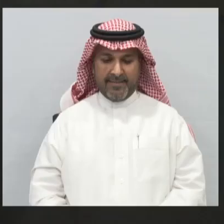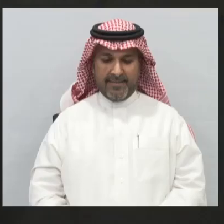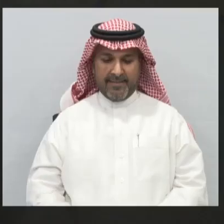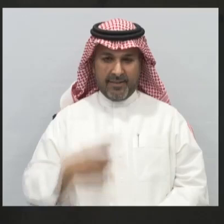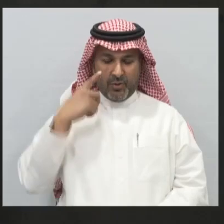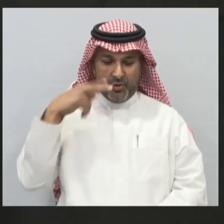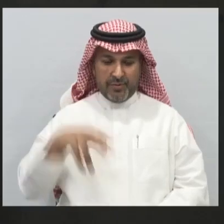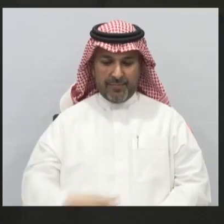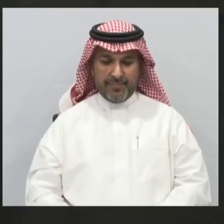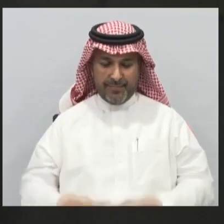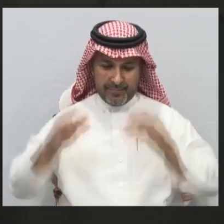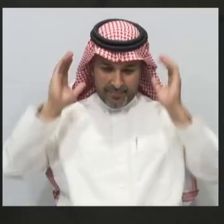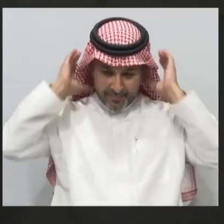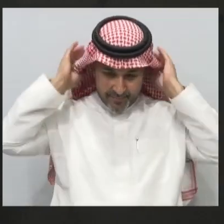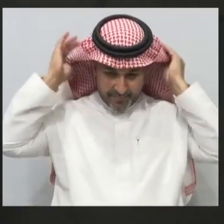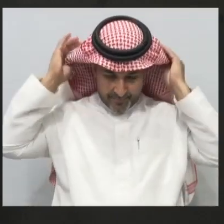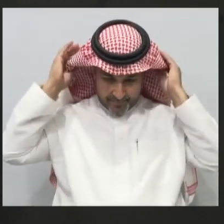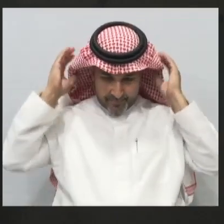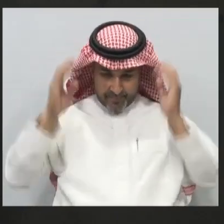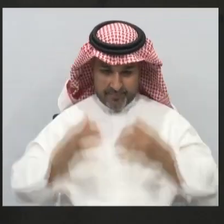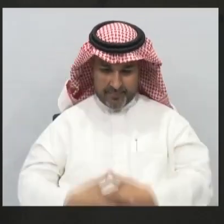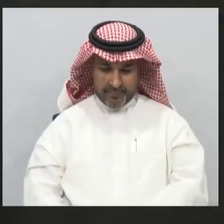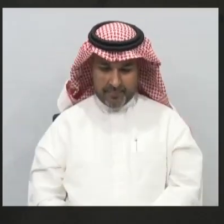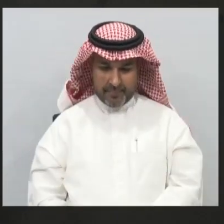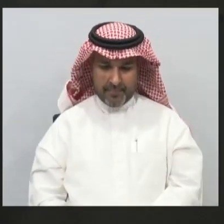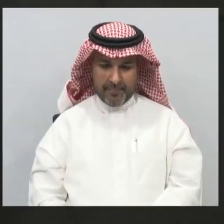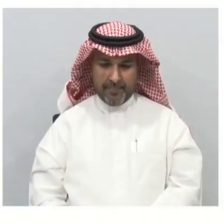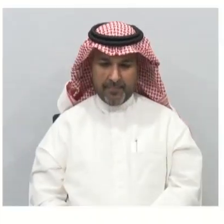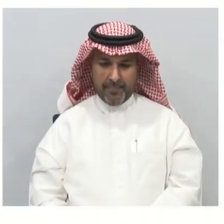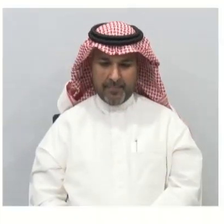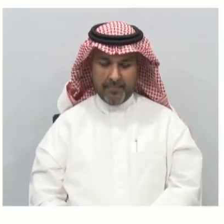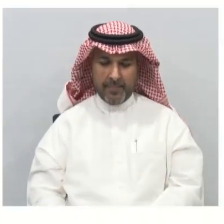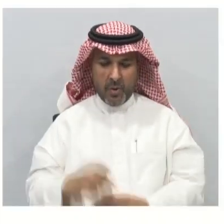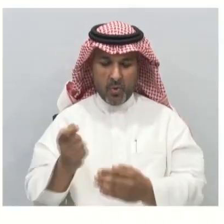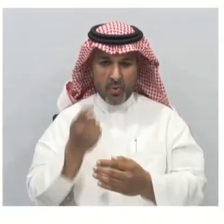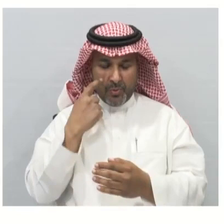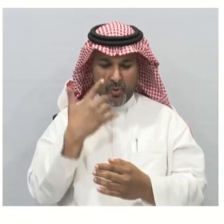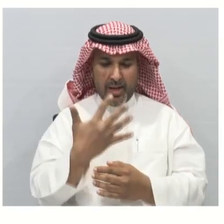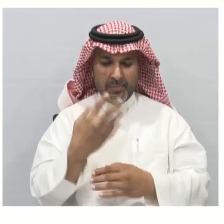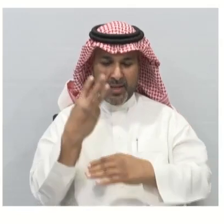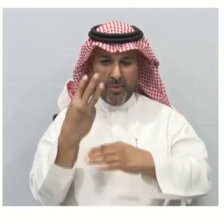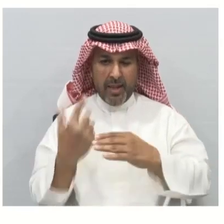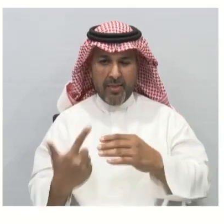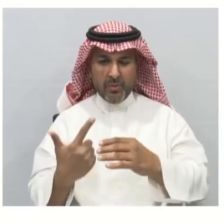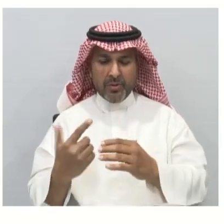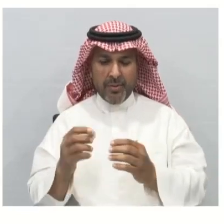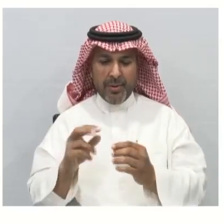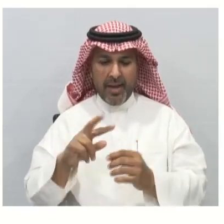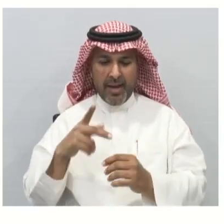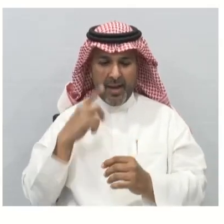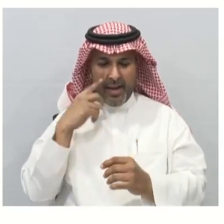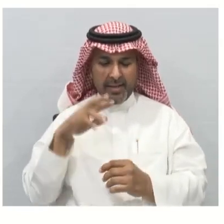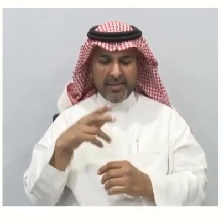تعالوا نشوف السؤال اكتب خمسه وثلاثه اسباع في صوره كسر غير فعلي